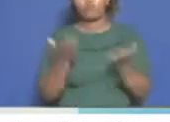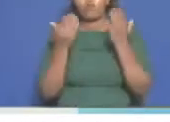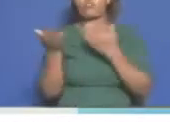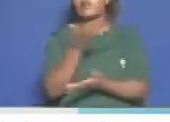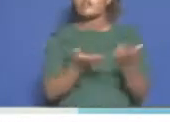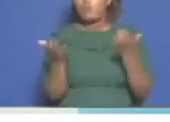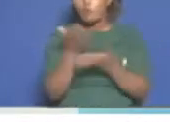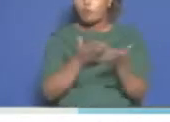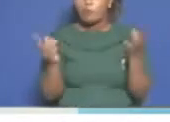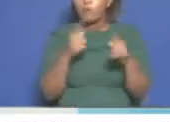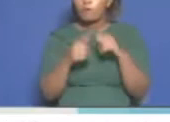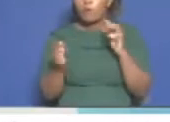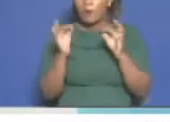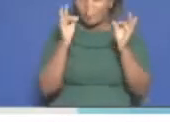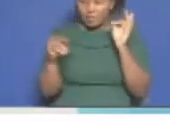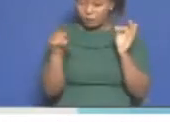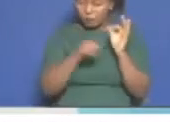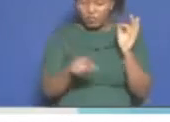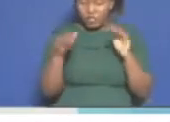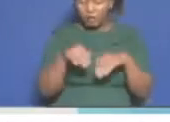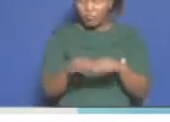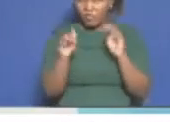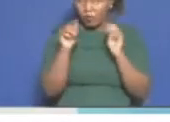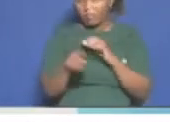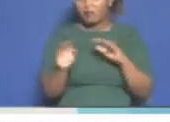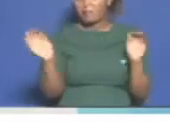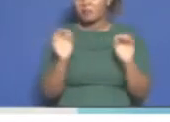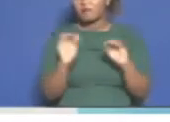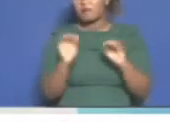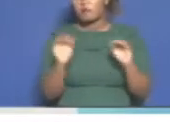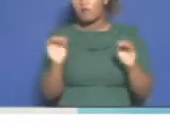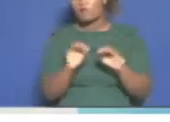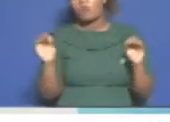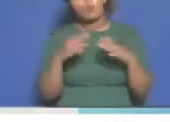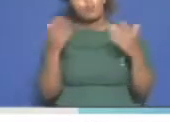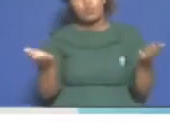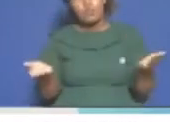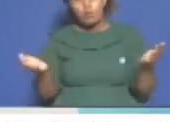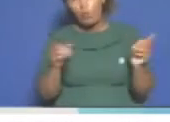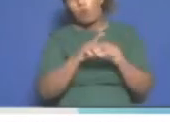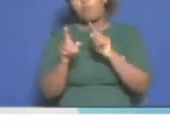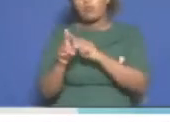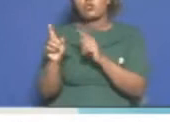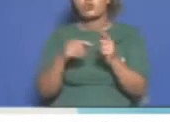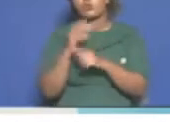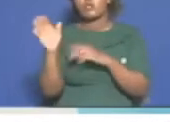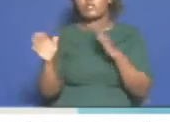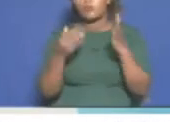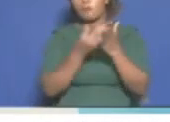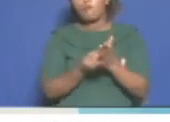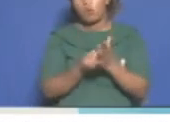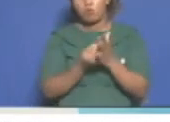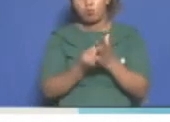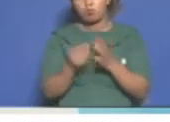hatuta zingatia jinsi elimu ya juu inavyotolewa katika shule hii katika nchi hii